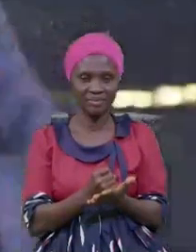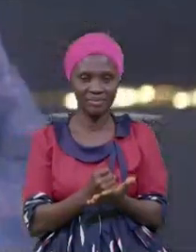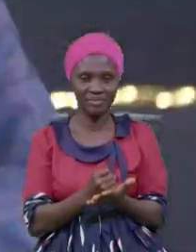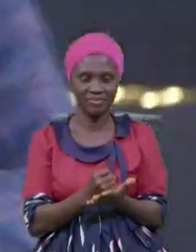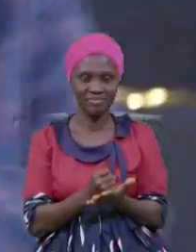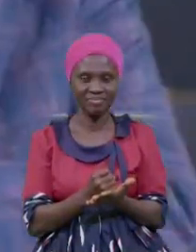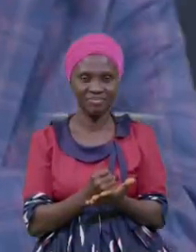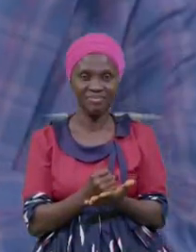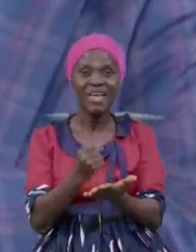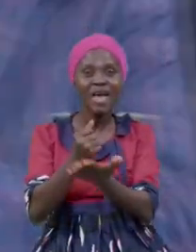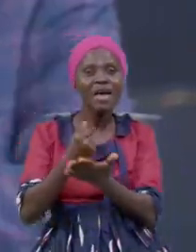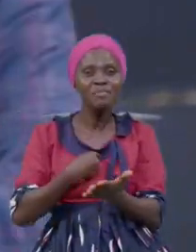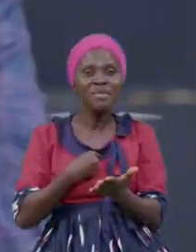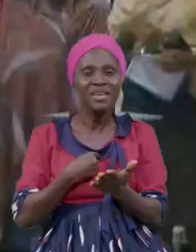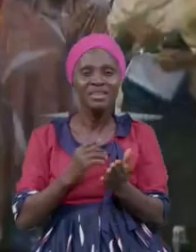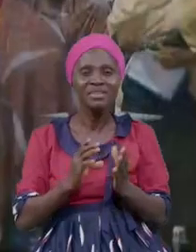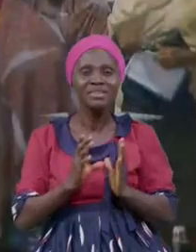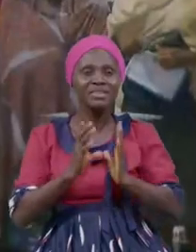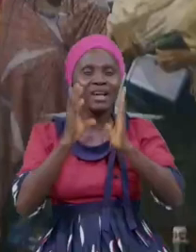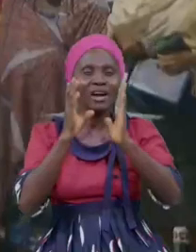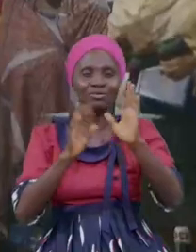Quelqu'un aide-moi à crier miracle.